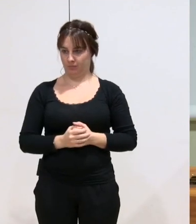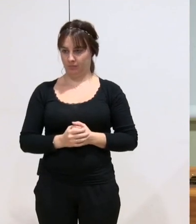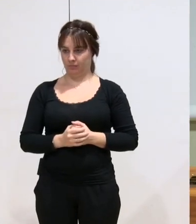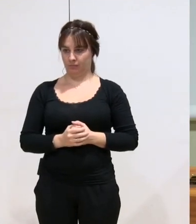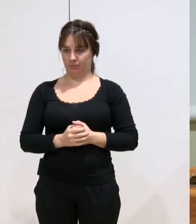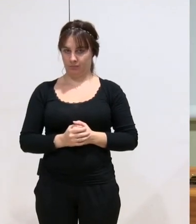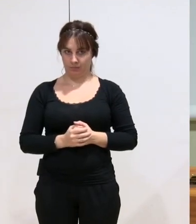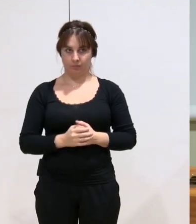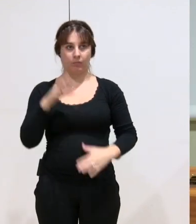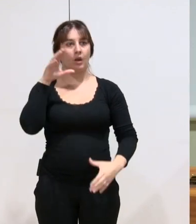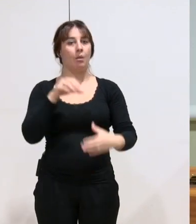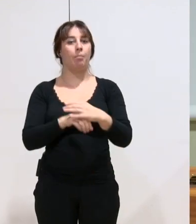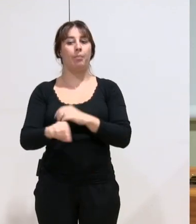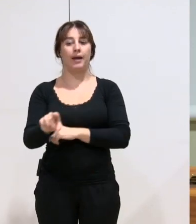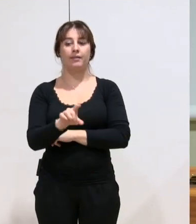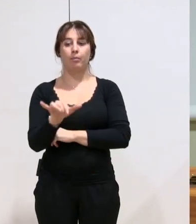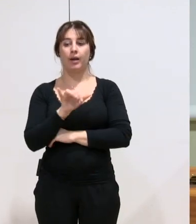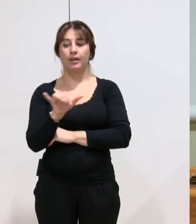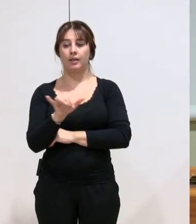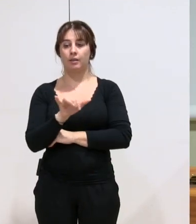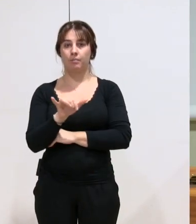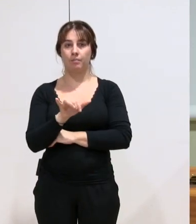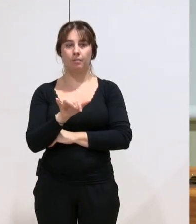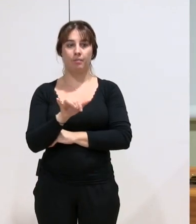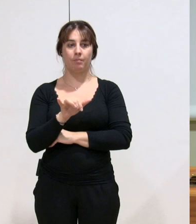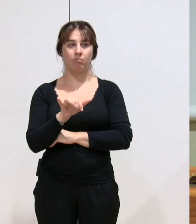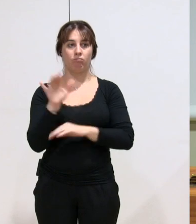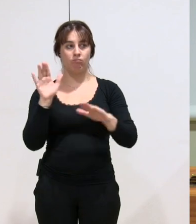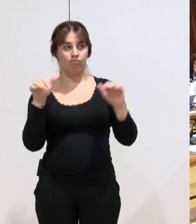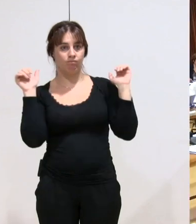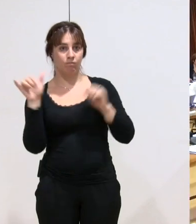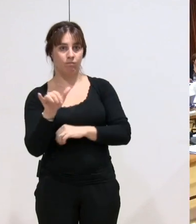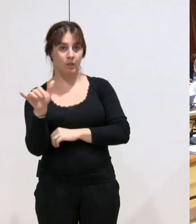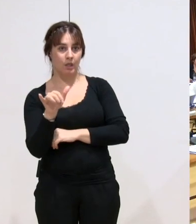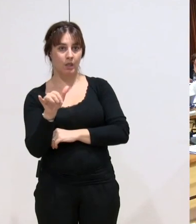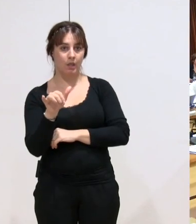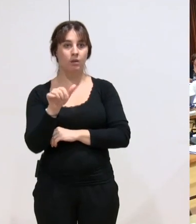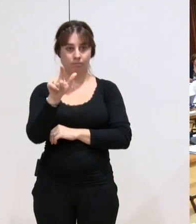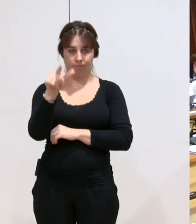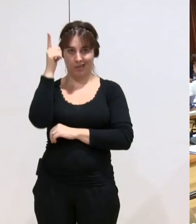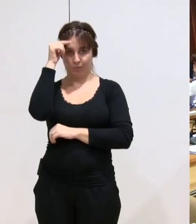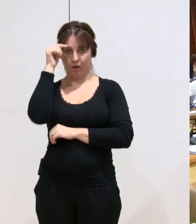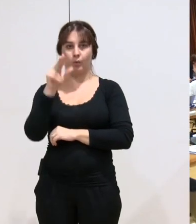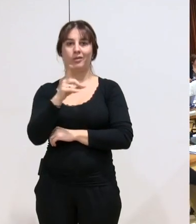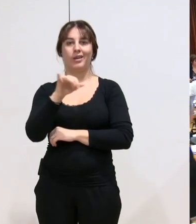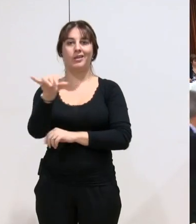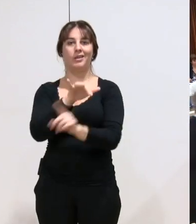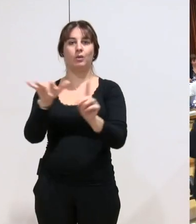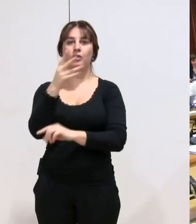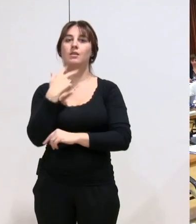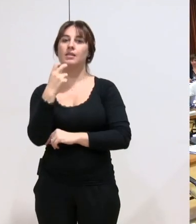Qui ne prend pas part au vote? Qui s'abstient? Les Républicains, UDI, Société